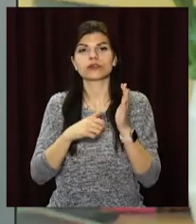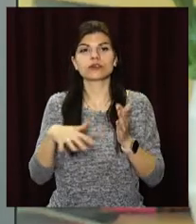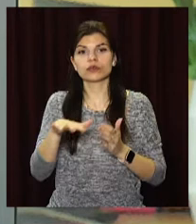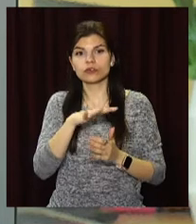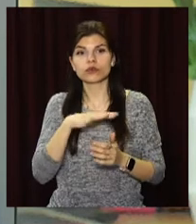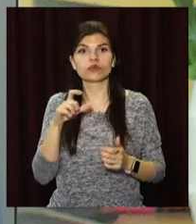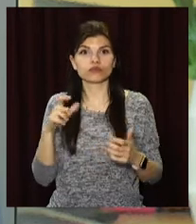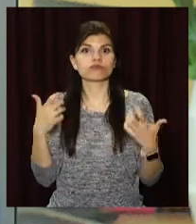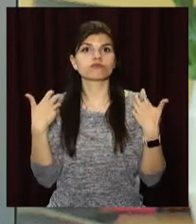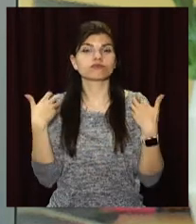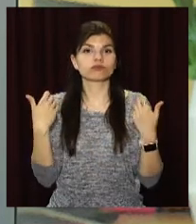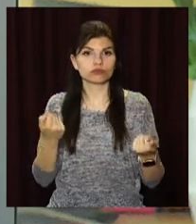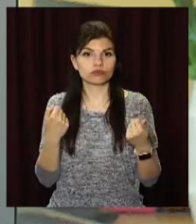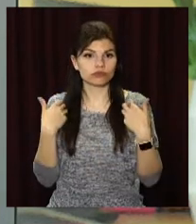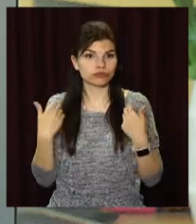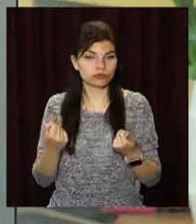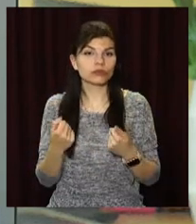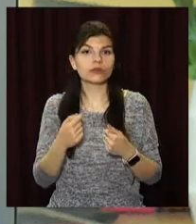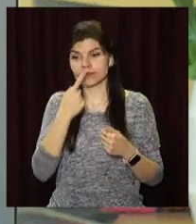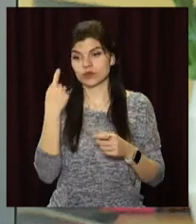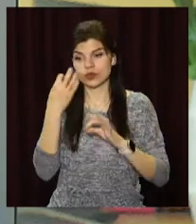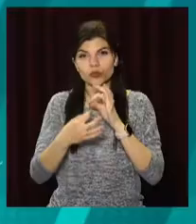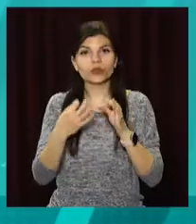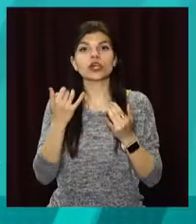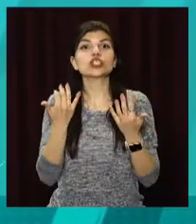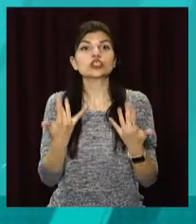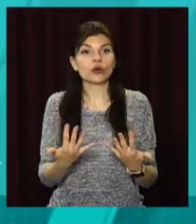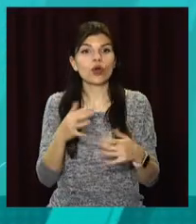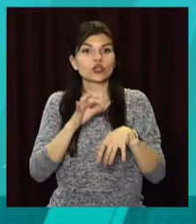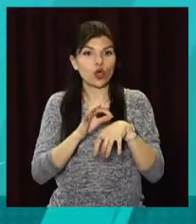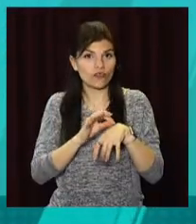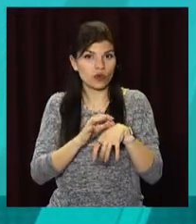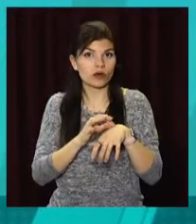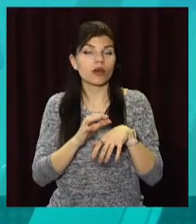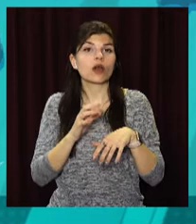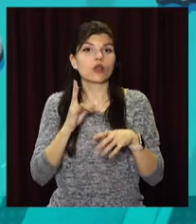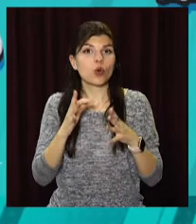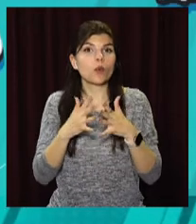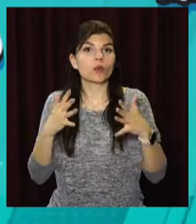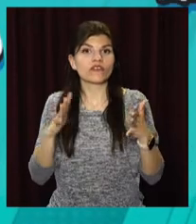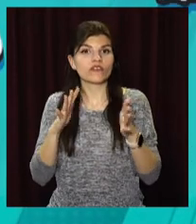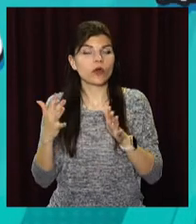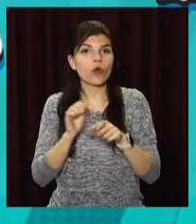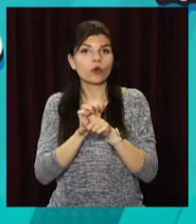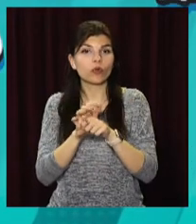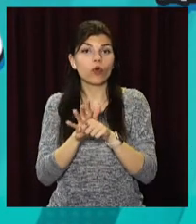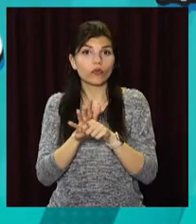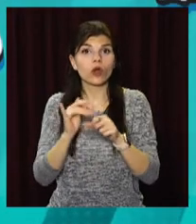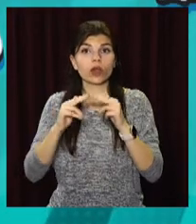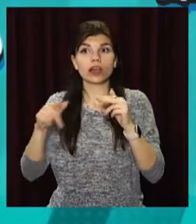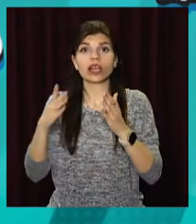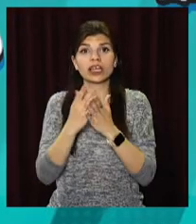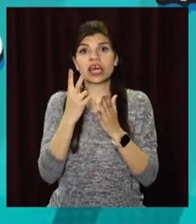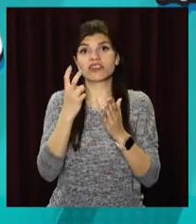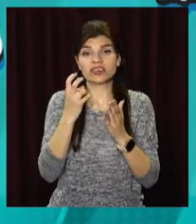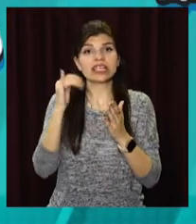Дніпропетровщини одужали від коронавірусу за минулу добу та майже стільки ж захворіли. Найбільше нових випадків корони у Дніпрі – понад 200